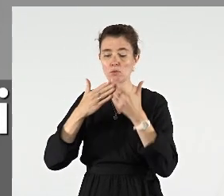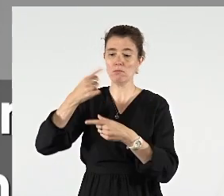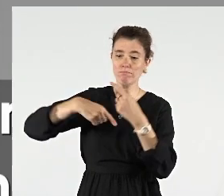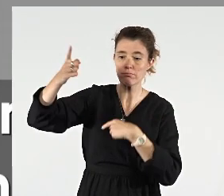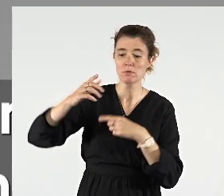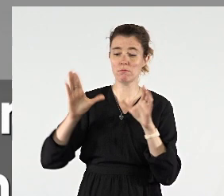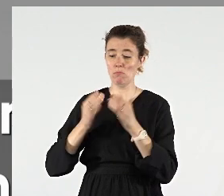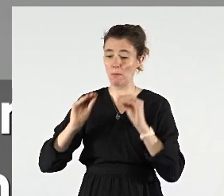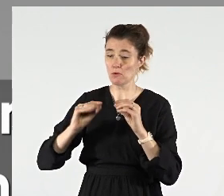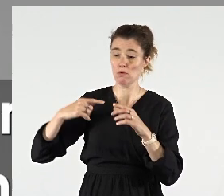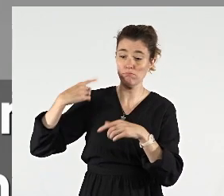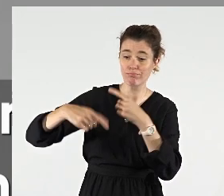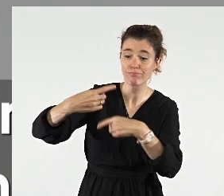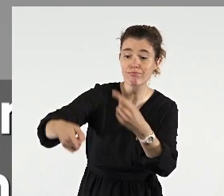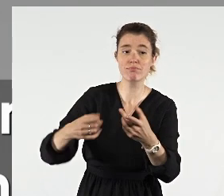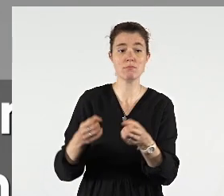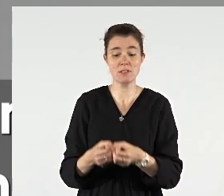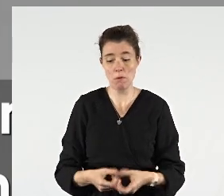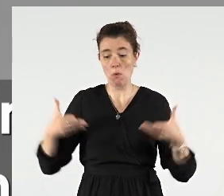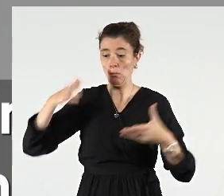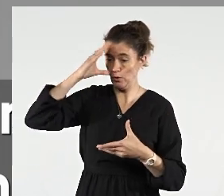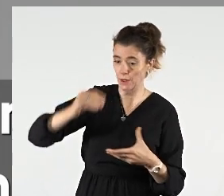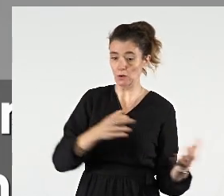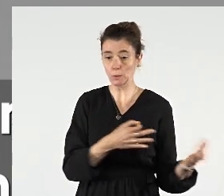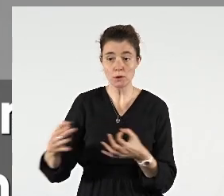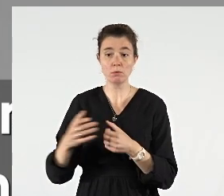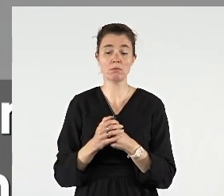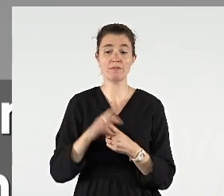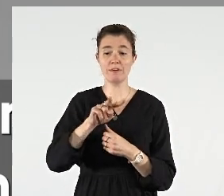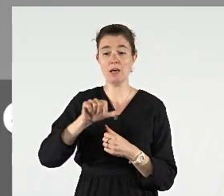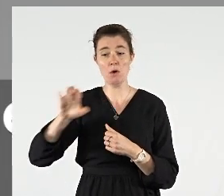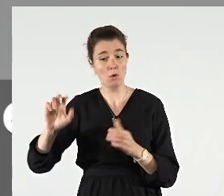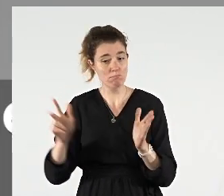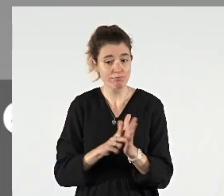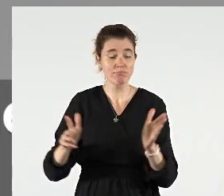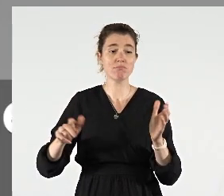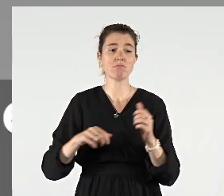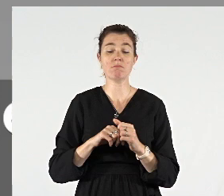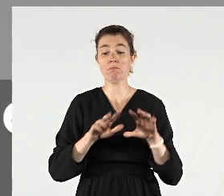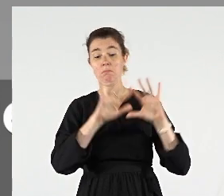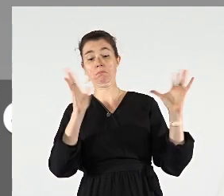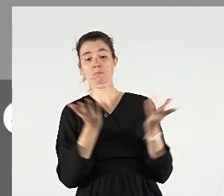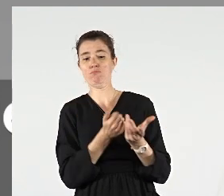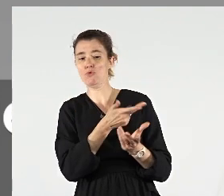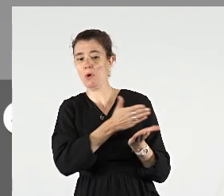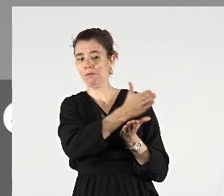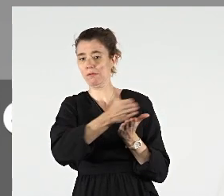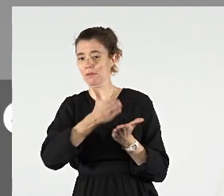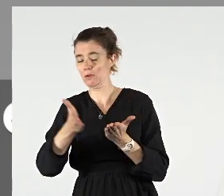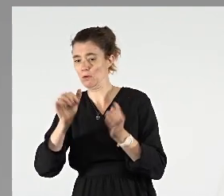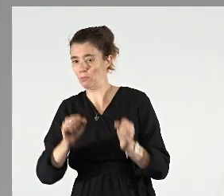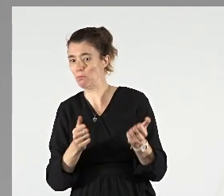vie, le développement professionnel continu, la validation des acquis et des expériences sont autant de voies qu'il est possible d'activer pour